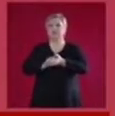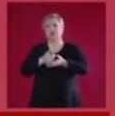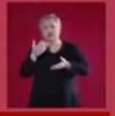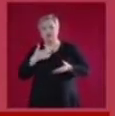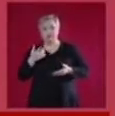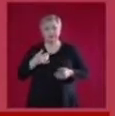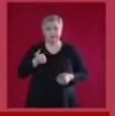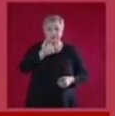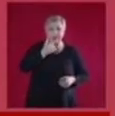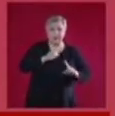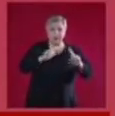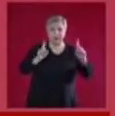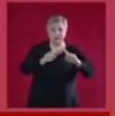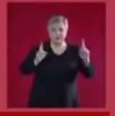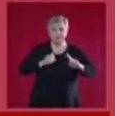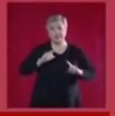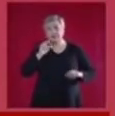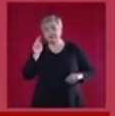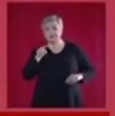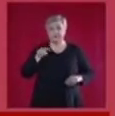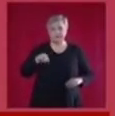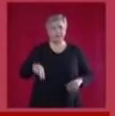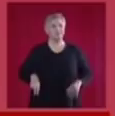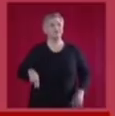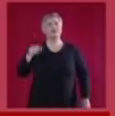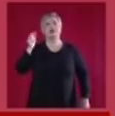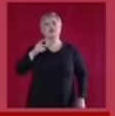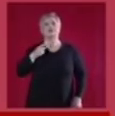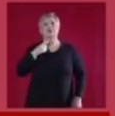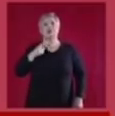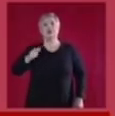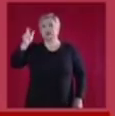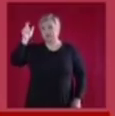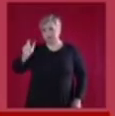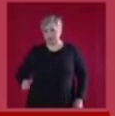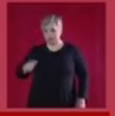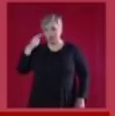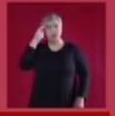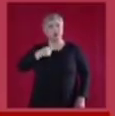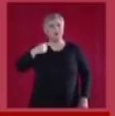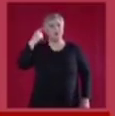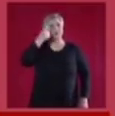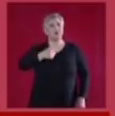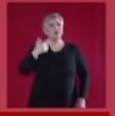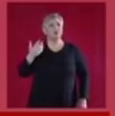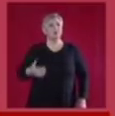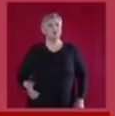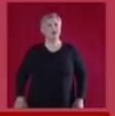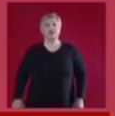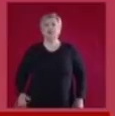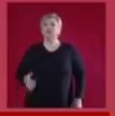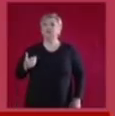να λέει ότι εγώ προσωπικά και όλοι μας είμαστε εκνευρισμένοι λέει έχουμε